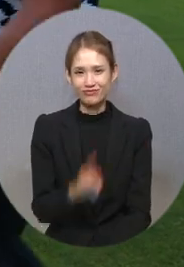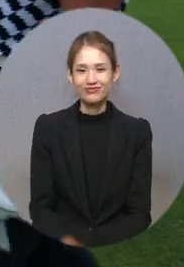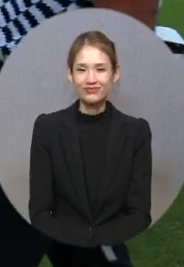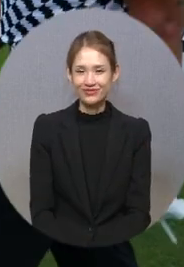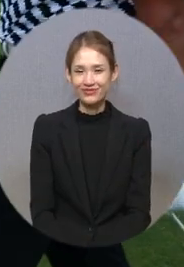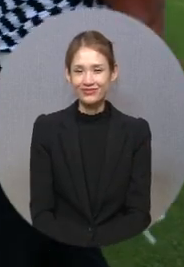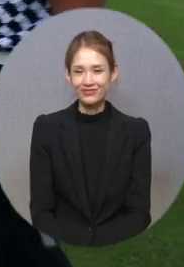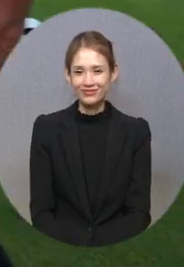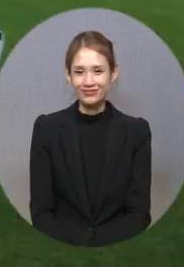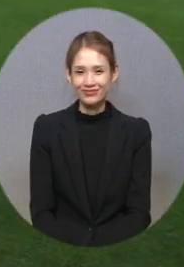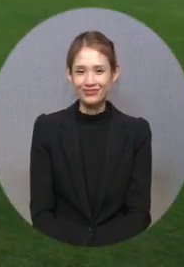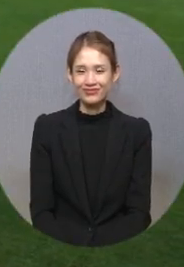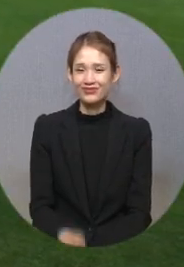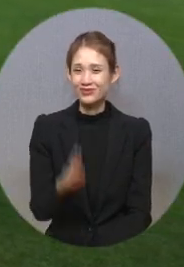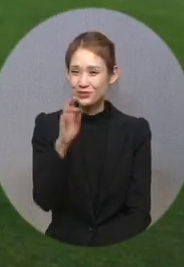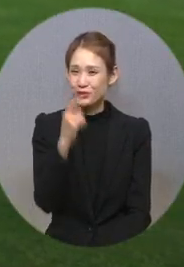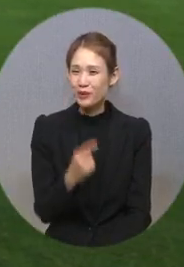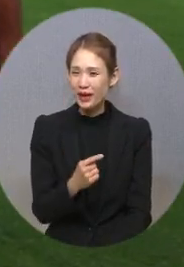정수아 돌아와.